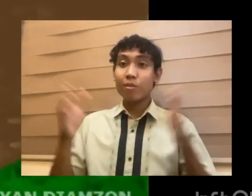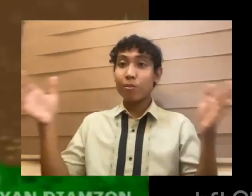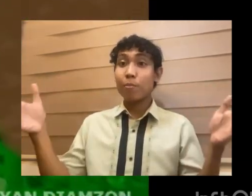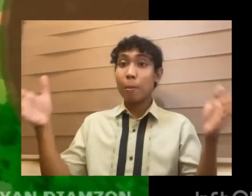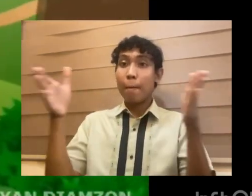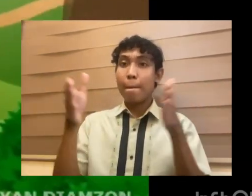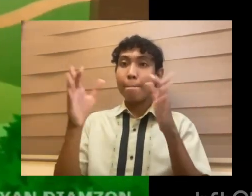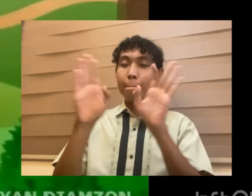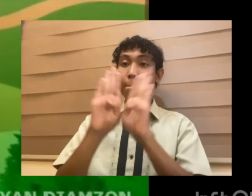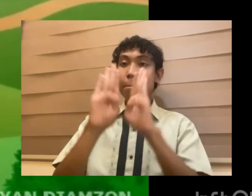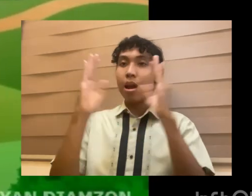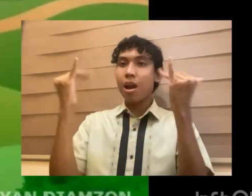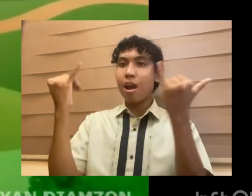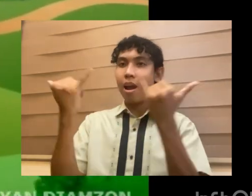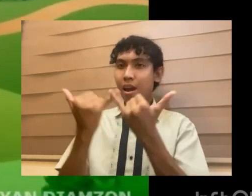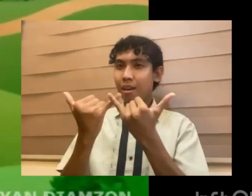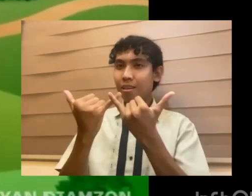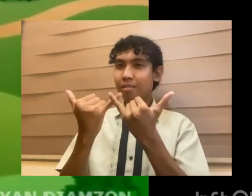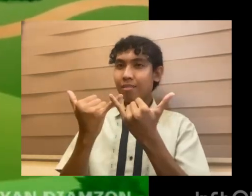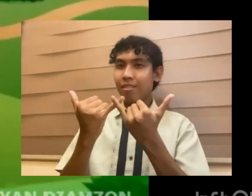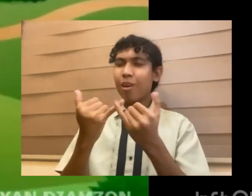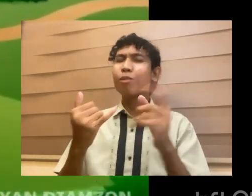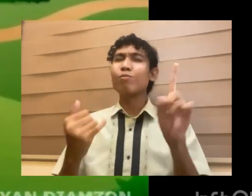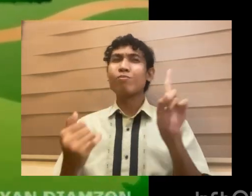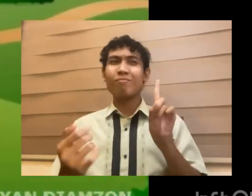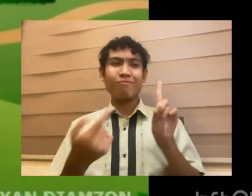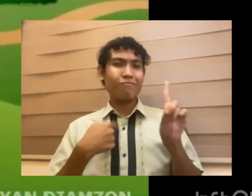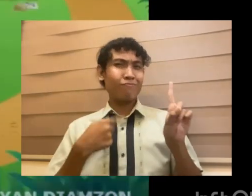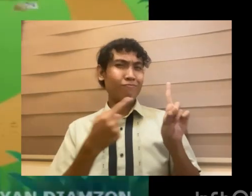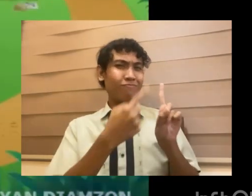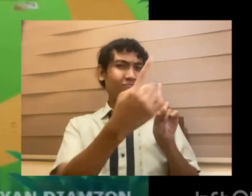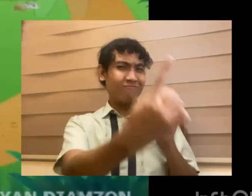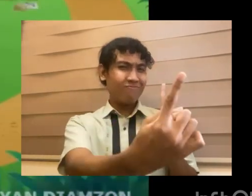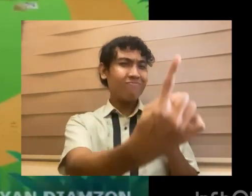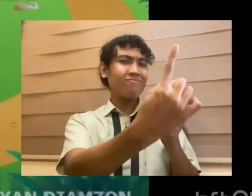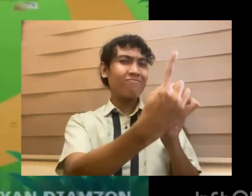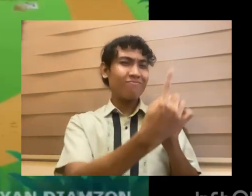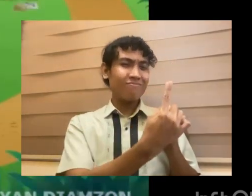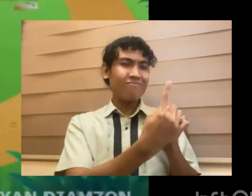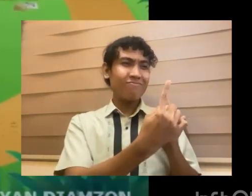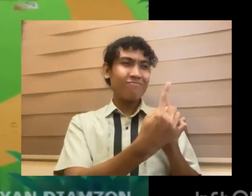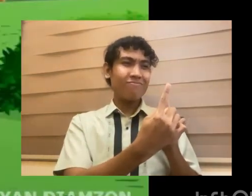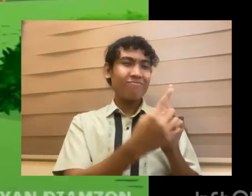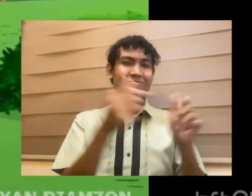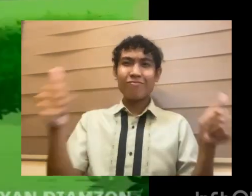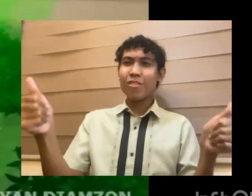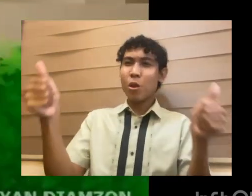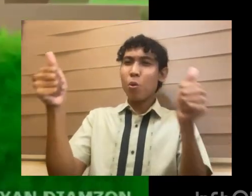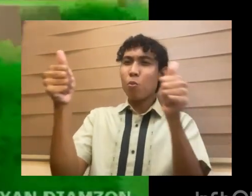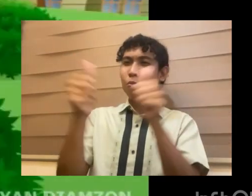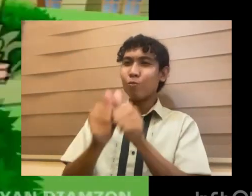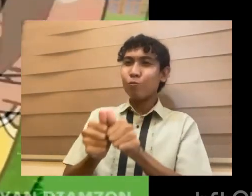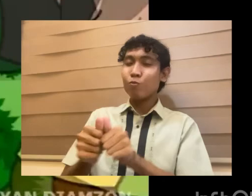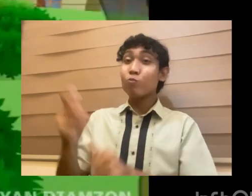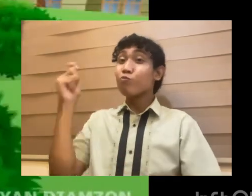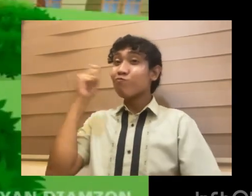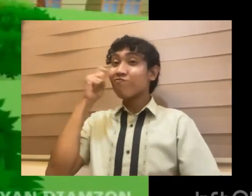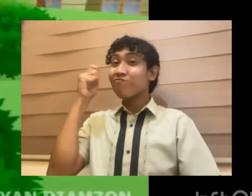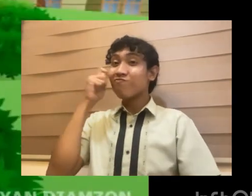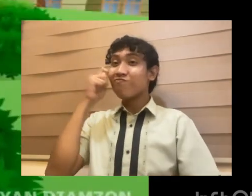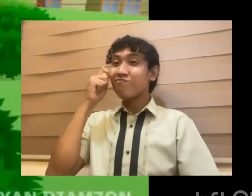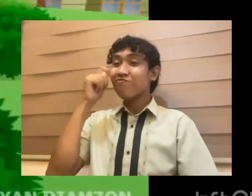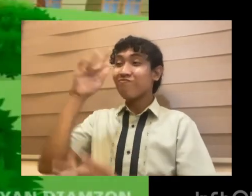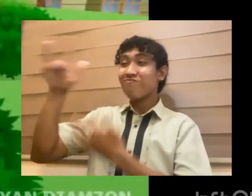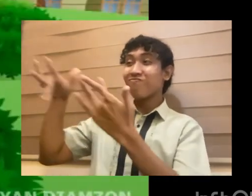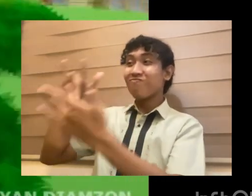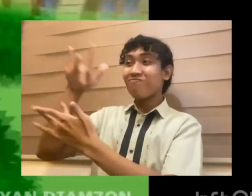Maliit lang ang baryo namin, kaya siguradong madali mo akong mahanap. Madalas akong nasa plaza kasama si Titoy. Dito kami nanguhuli